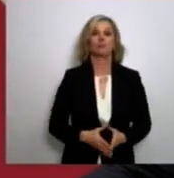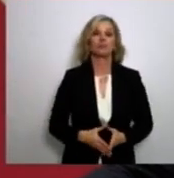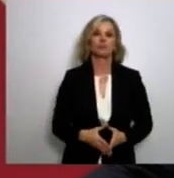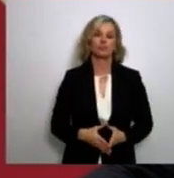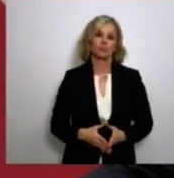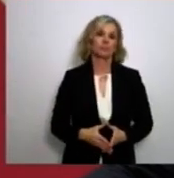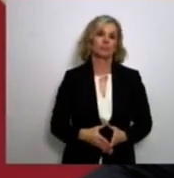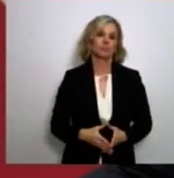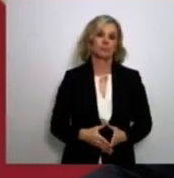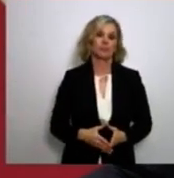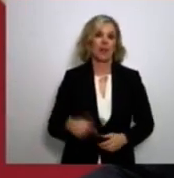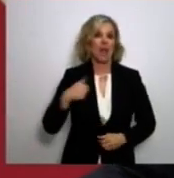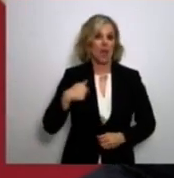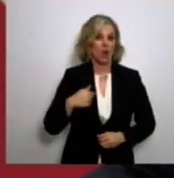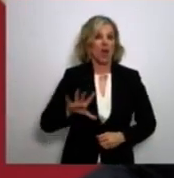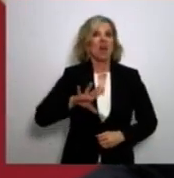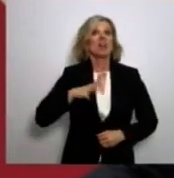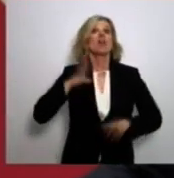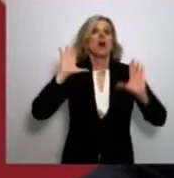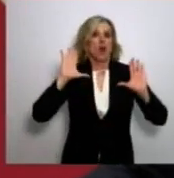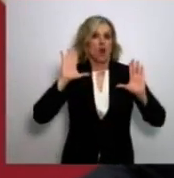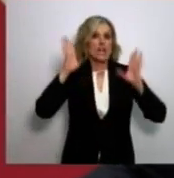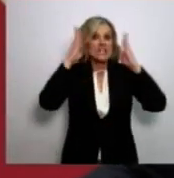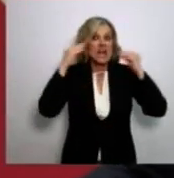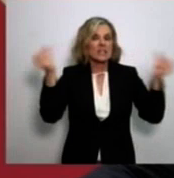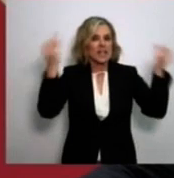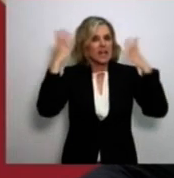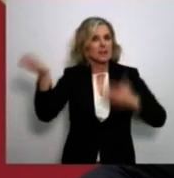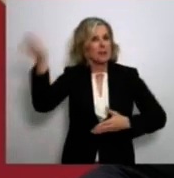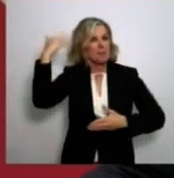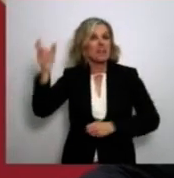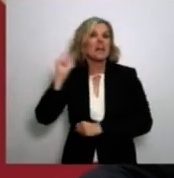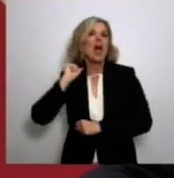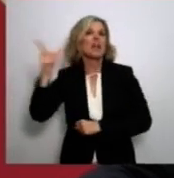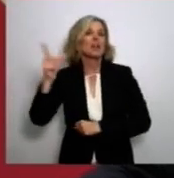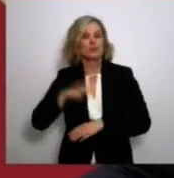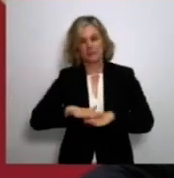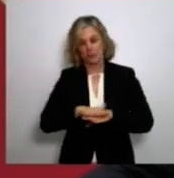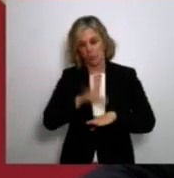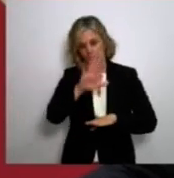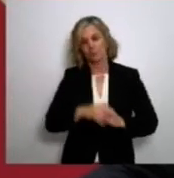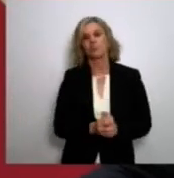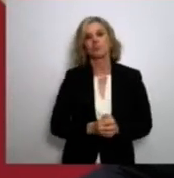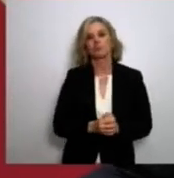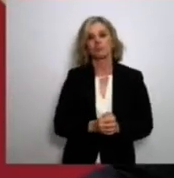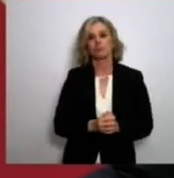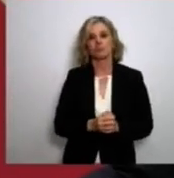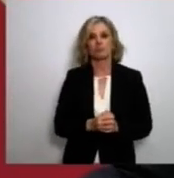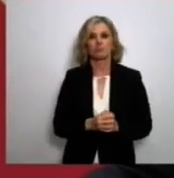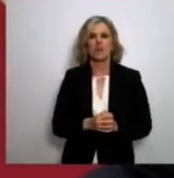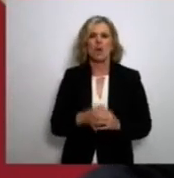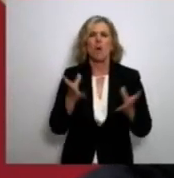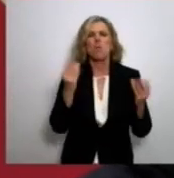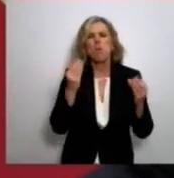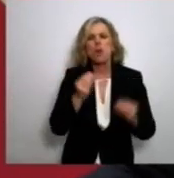μόνον γι' αυτό, να ξεχάσουμε τι. Τις εκδηλώσεις αυτές της προδοσίας σε κάθε εκδήλωση της ζωής του